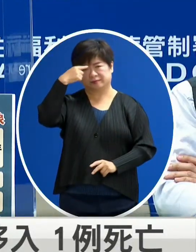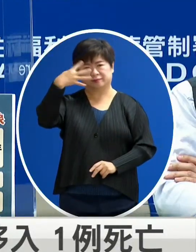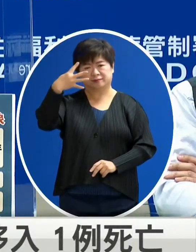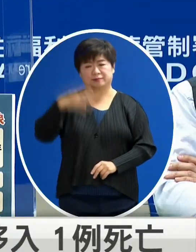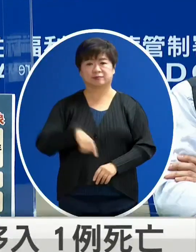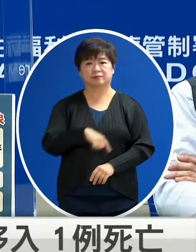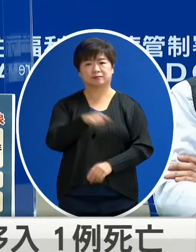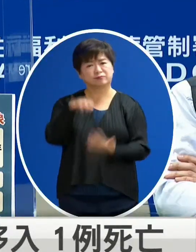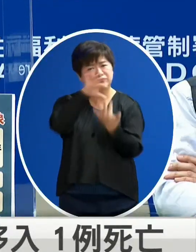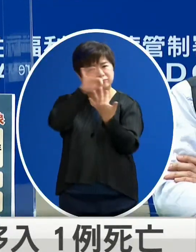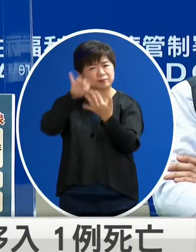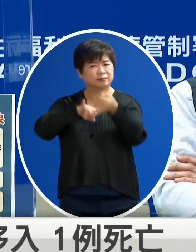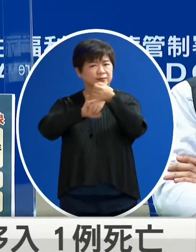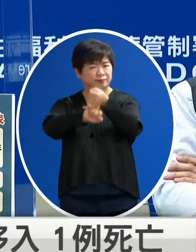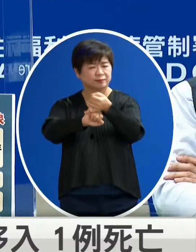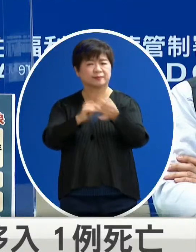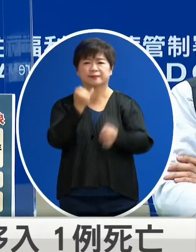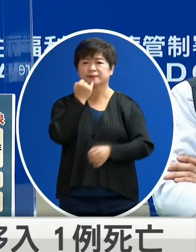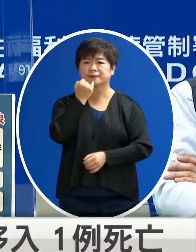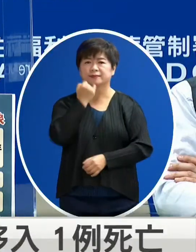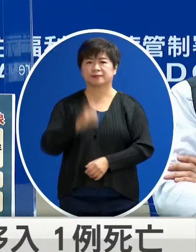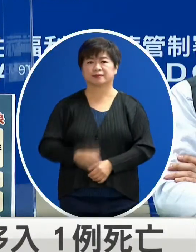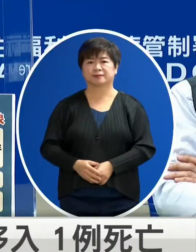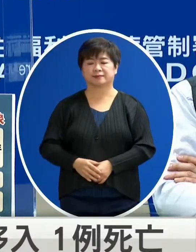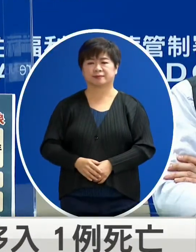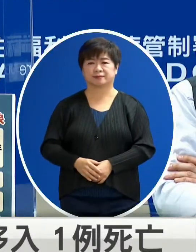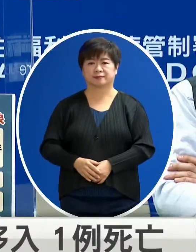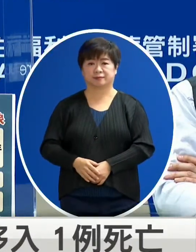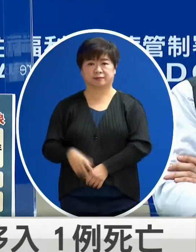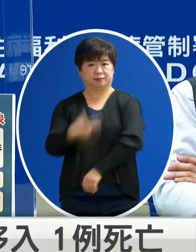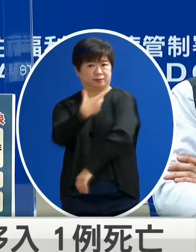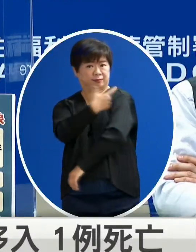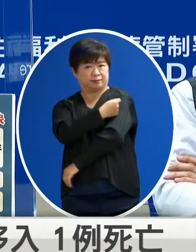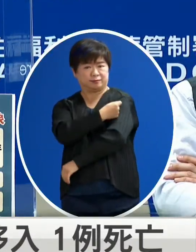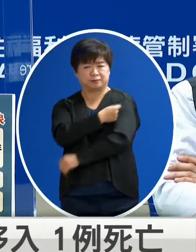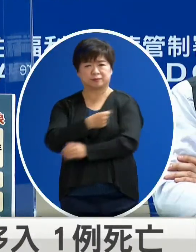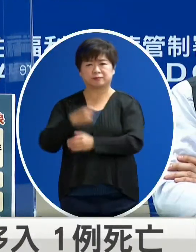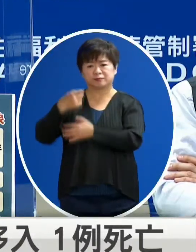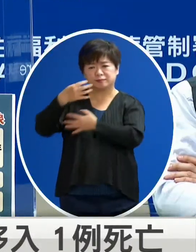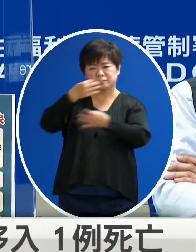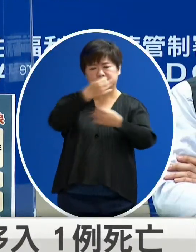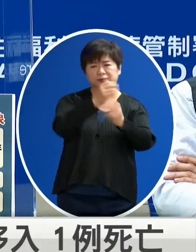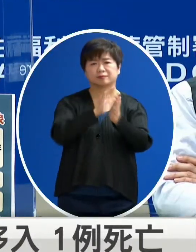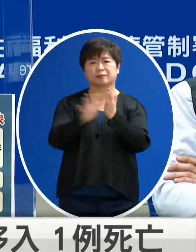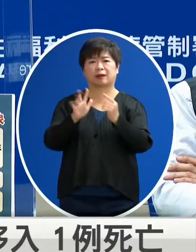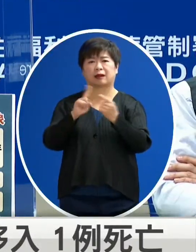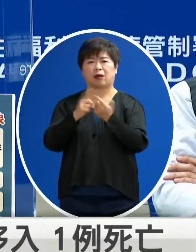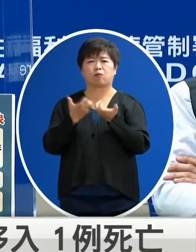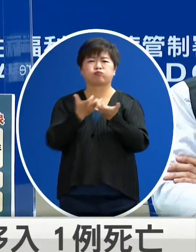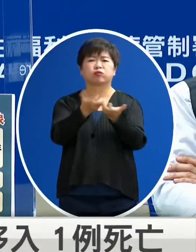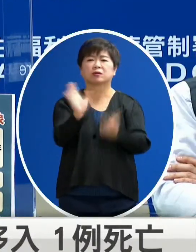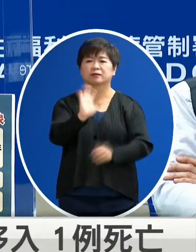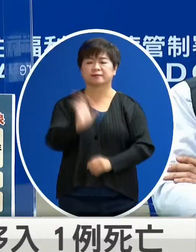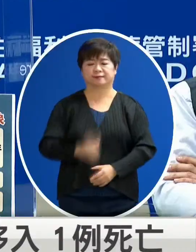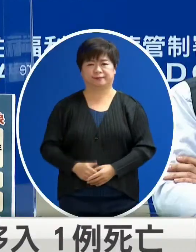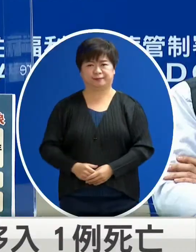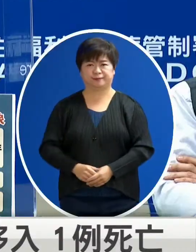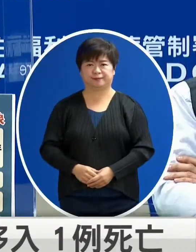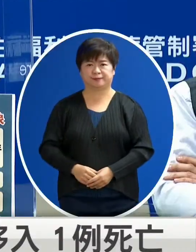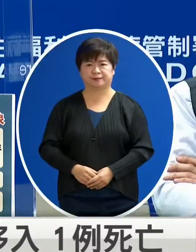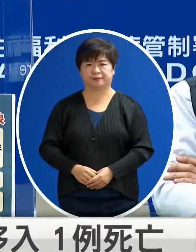跟9月12号，好，那这样施打的时候，哈，就不会那样的人那么多，哈。